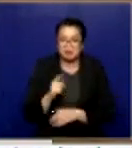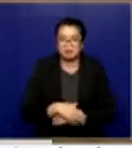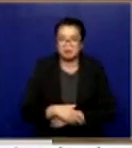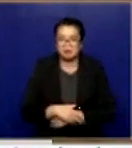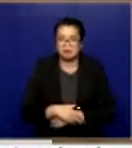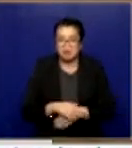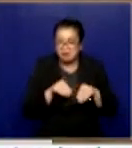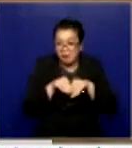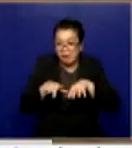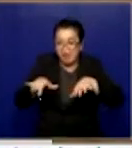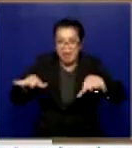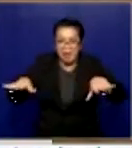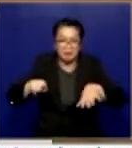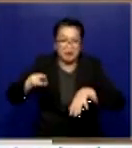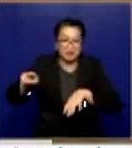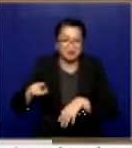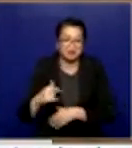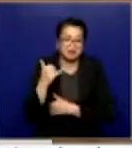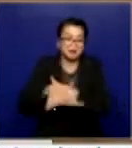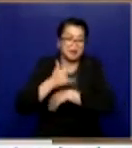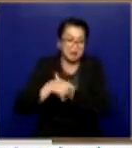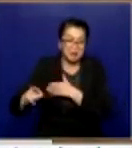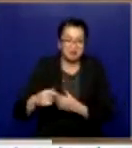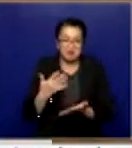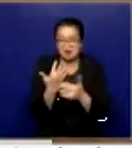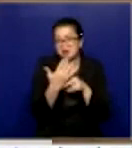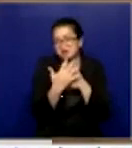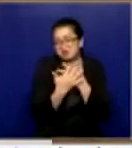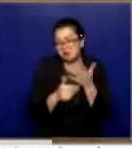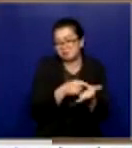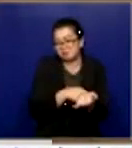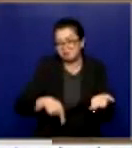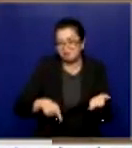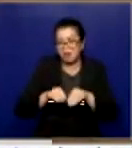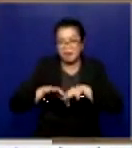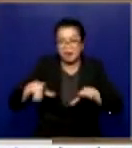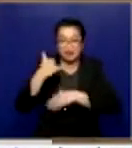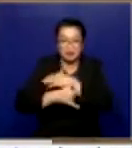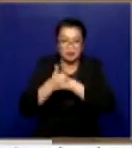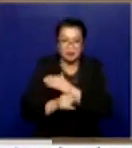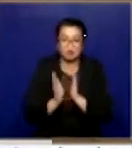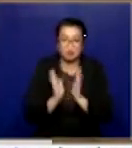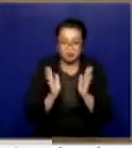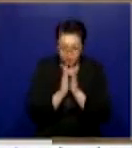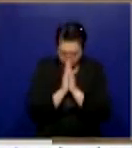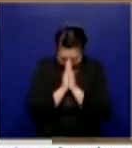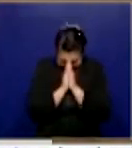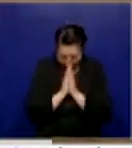เวทีโลกเลือดตกยางออกผมก็ไม่รู้กันขอบคุณครับสวัสดีครับ